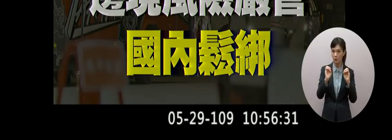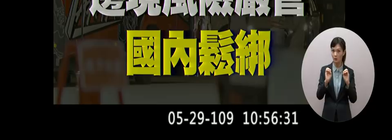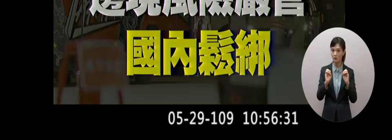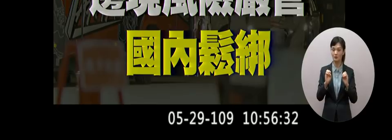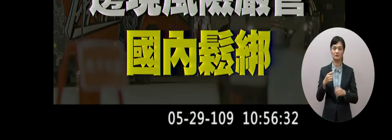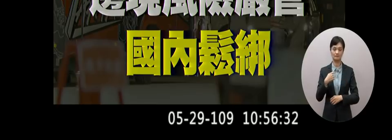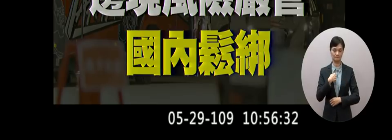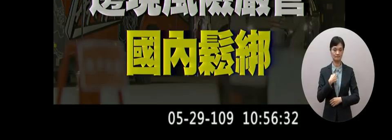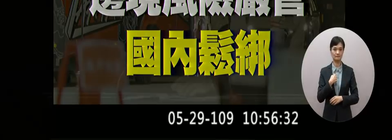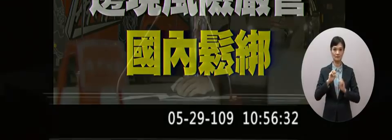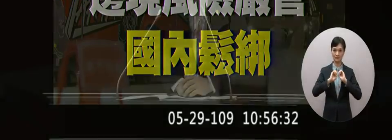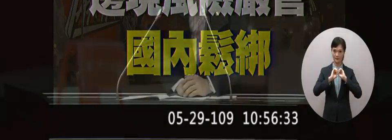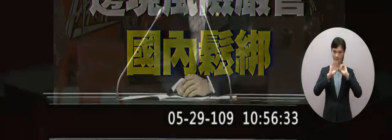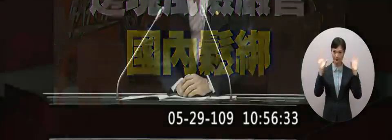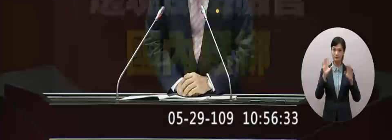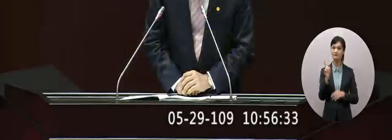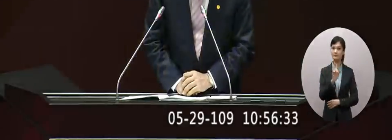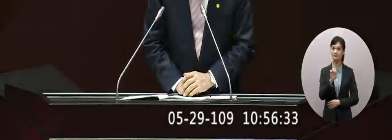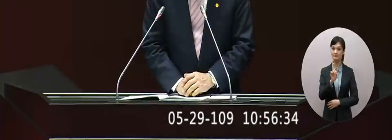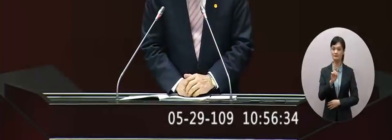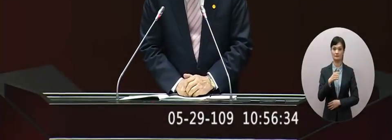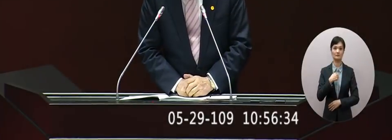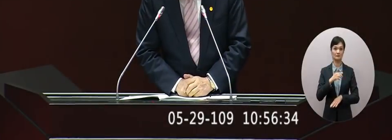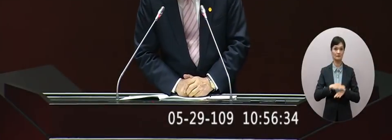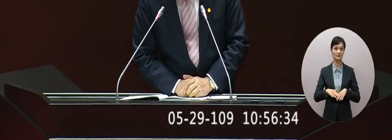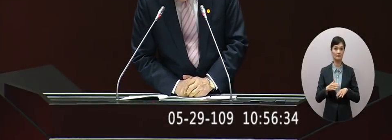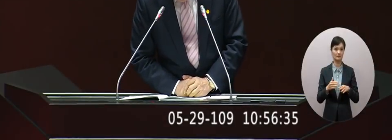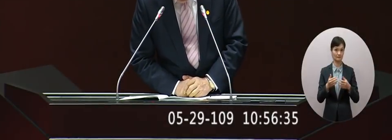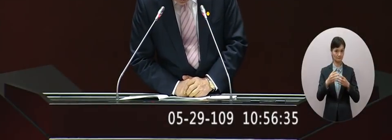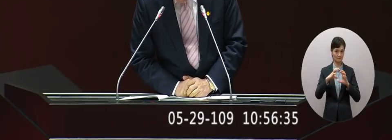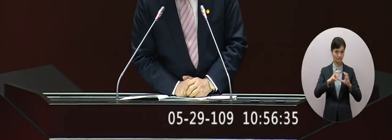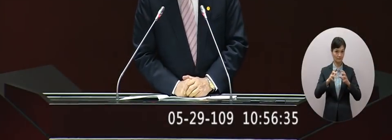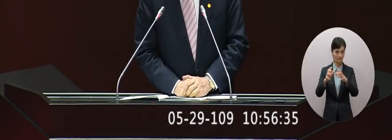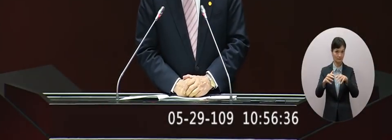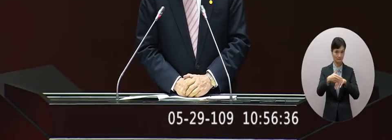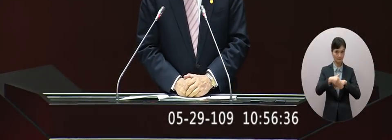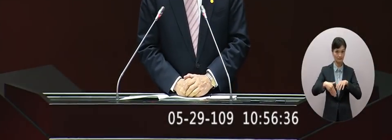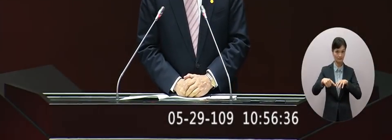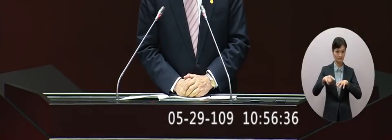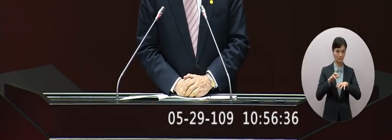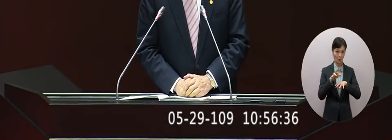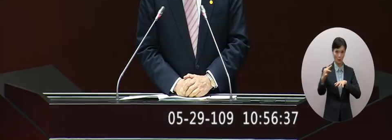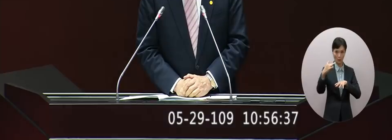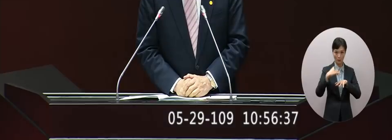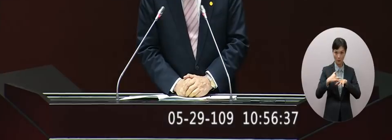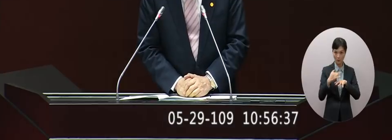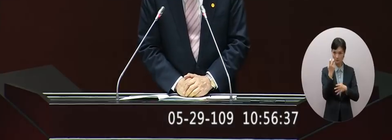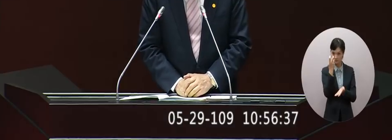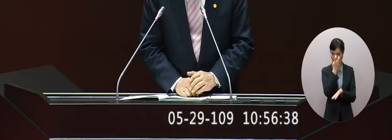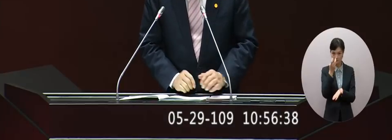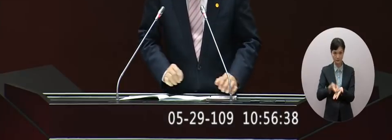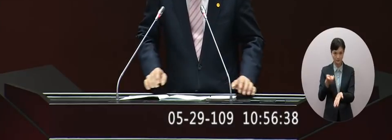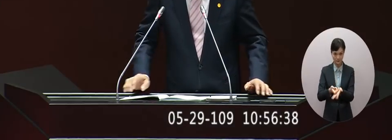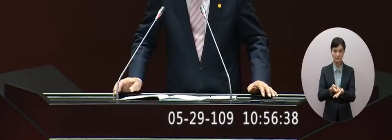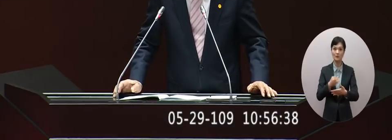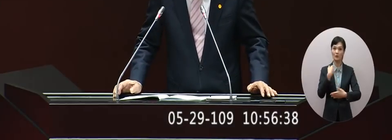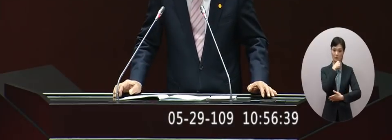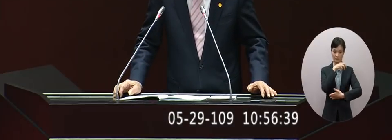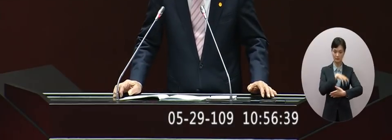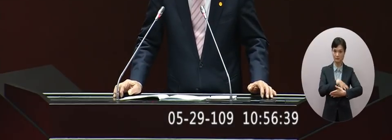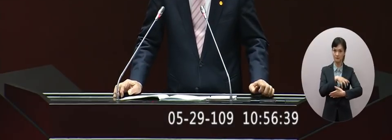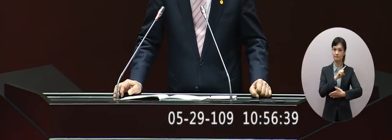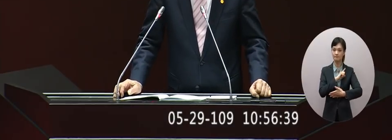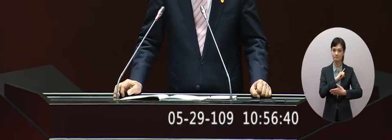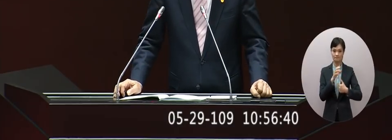将会在边境风险严管、国内松绑的